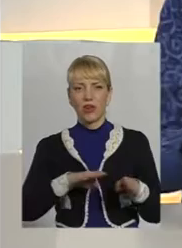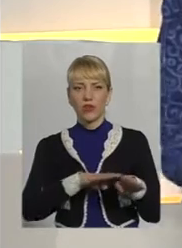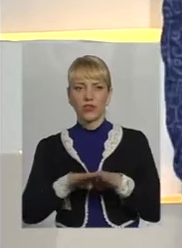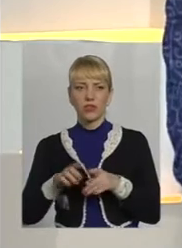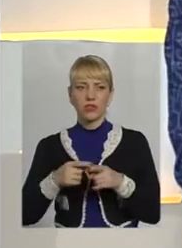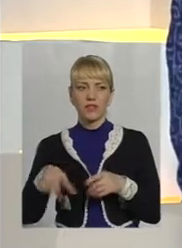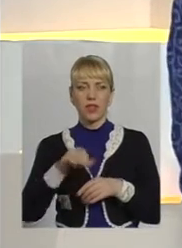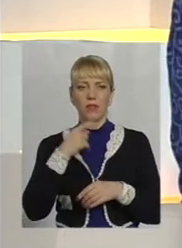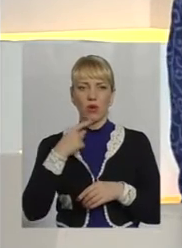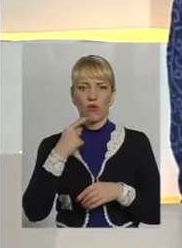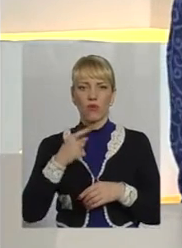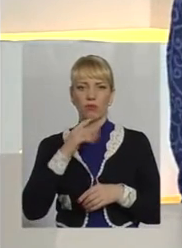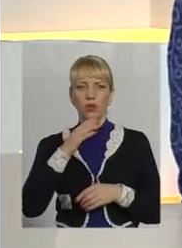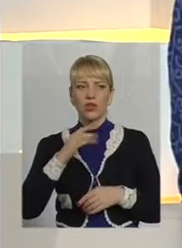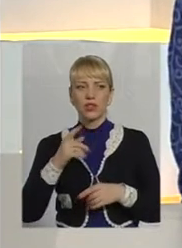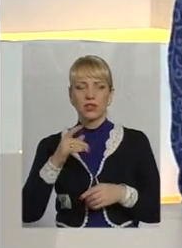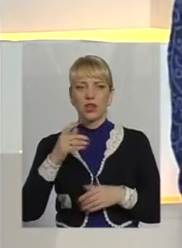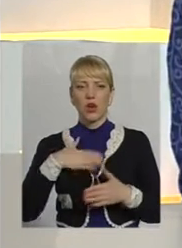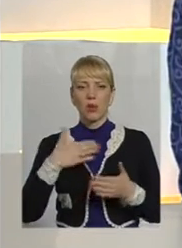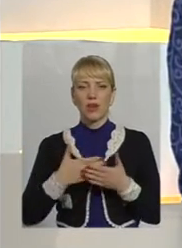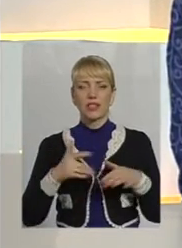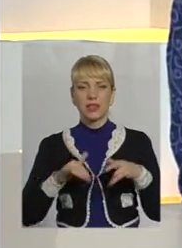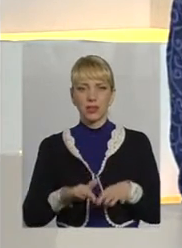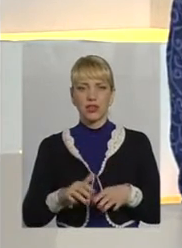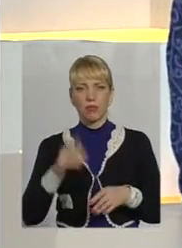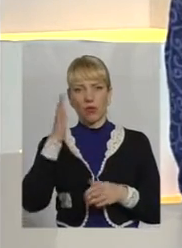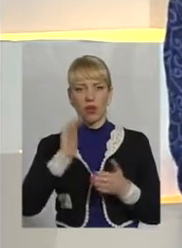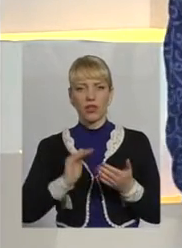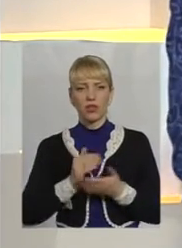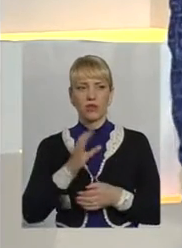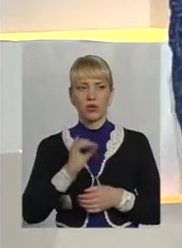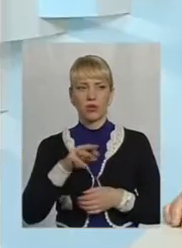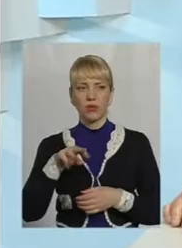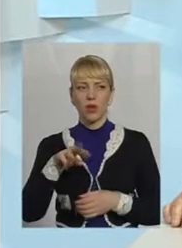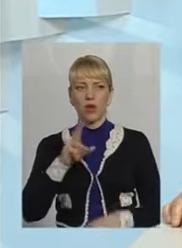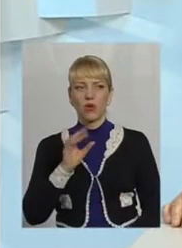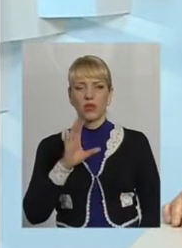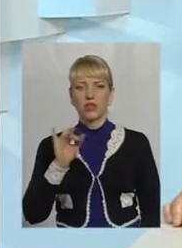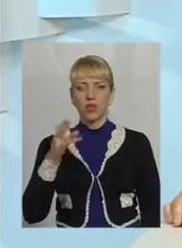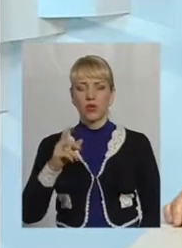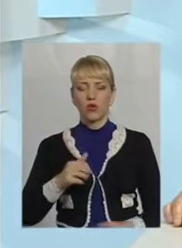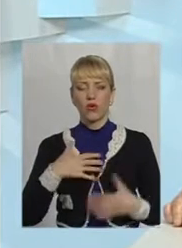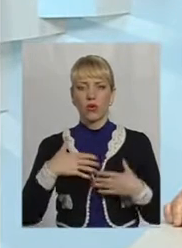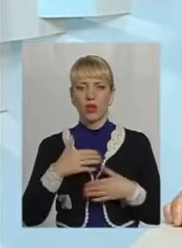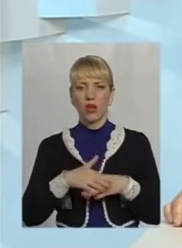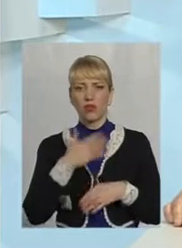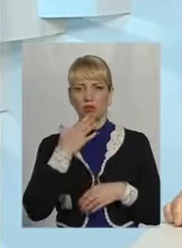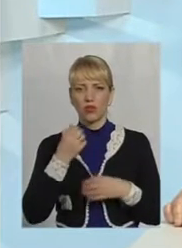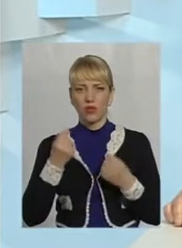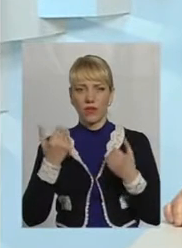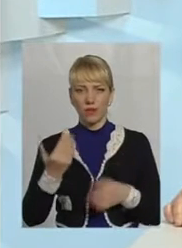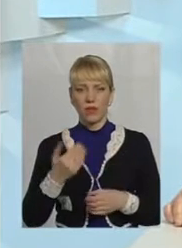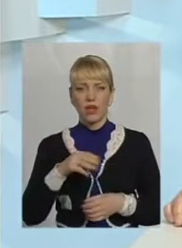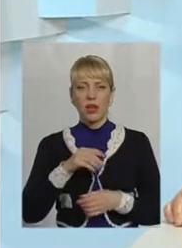це все сьогодні говоримо із громадським діячем, політиком Юрієм Івановичем Костенком. Доброго здоров'я, пане Юрію. Добрий